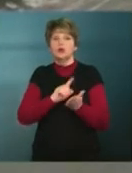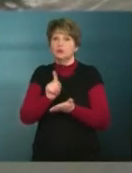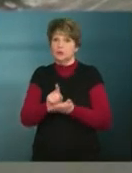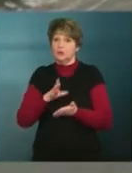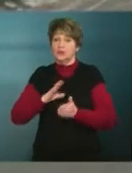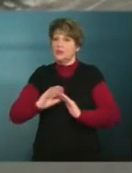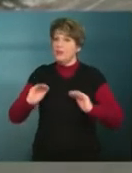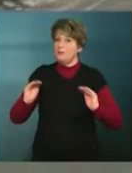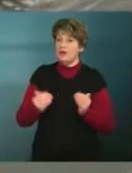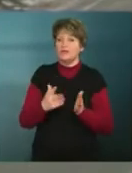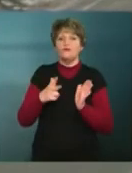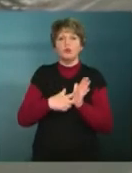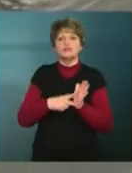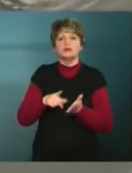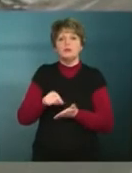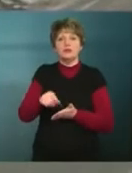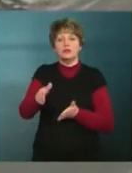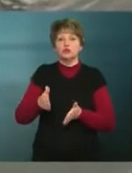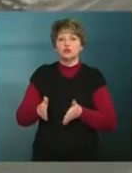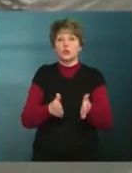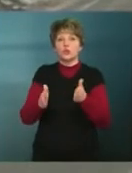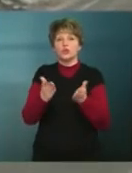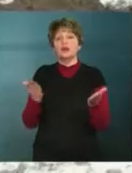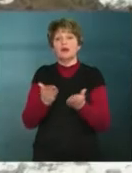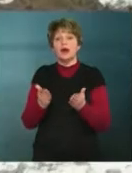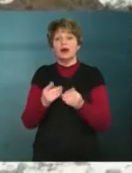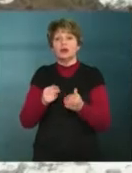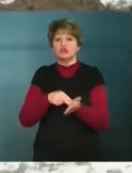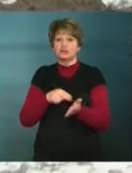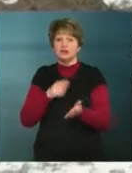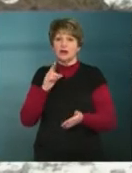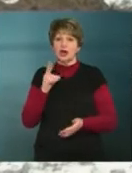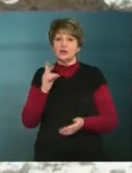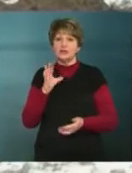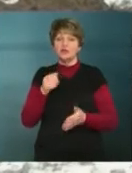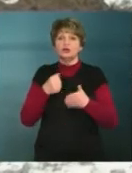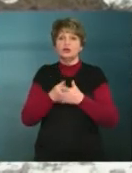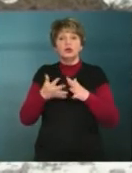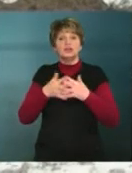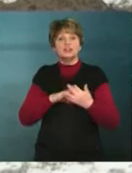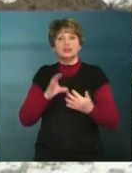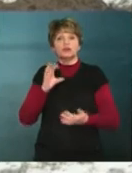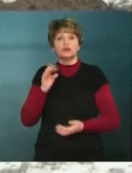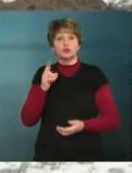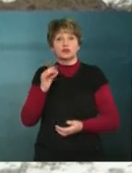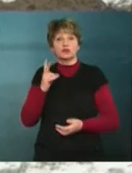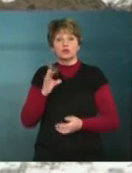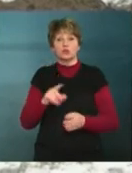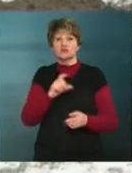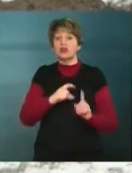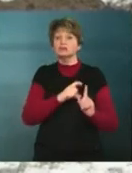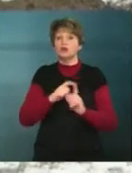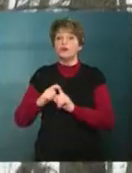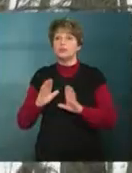бути не менше 8 метрів. Дорога, яка пролягає від траси Черкаси-Канів до села Свидівок та Сокирне, за словами